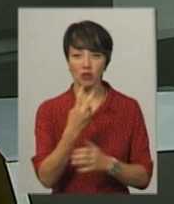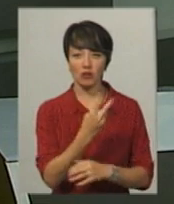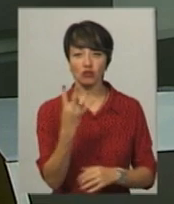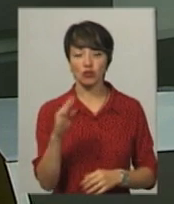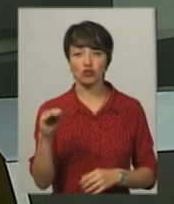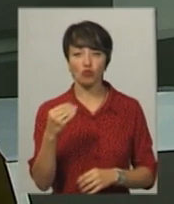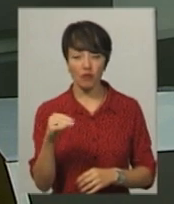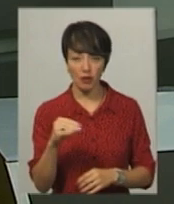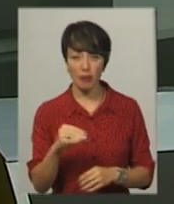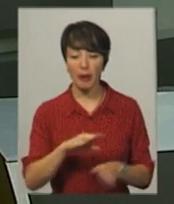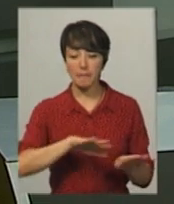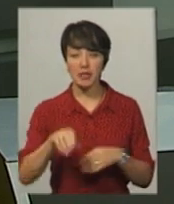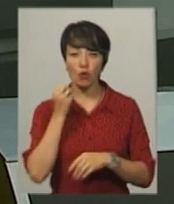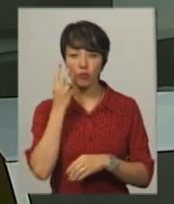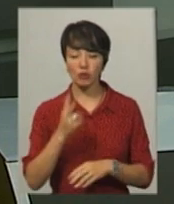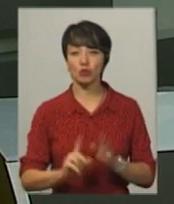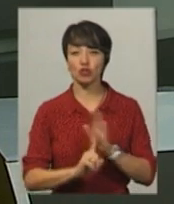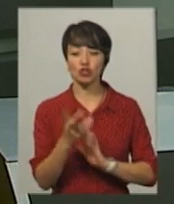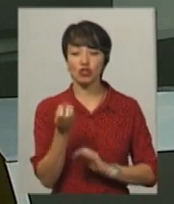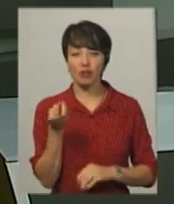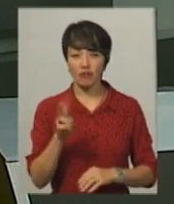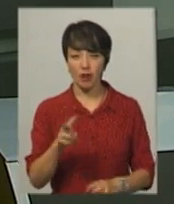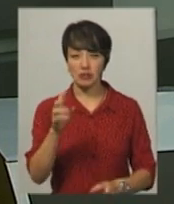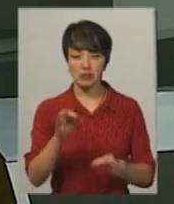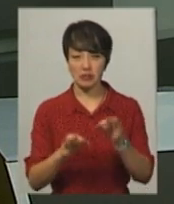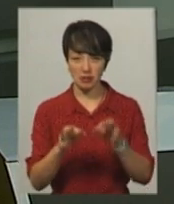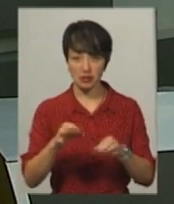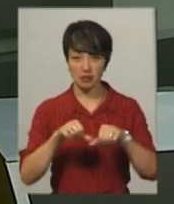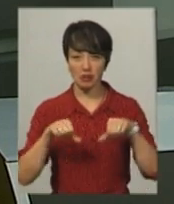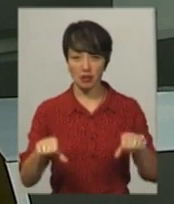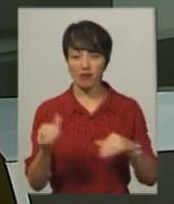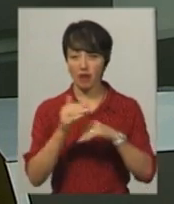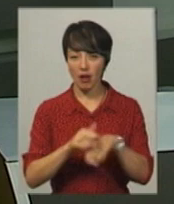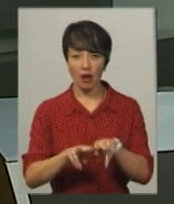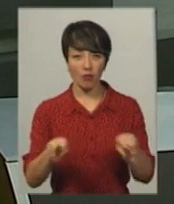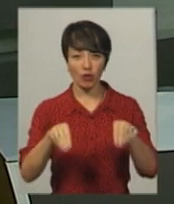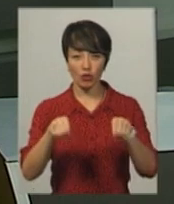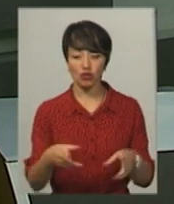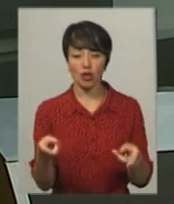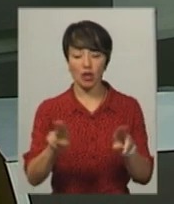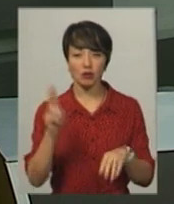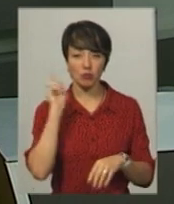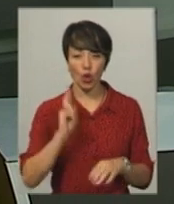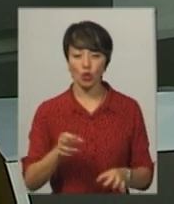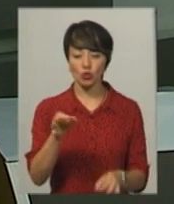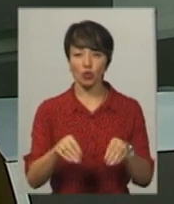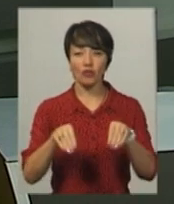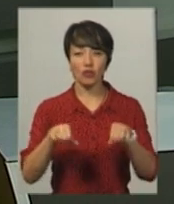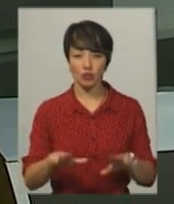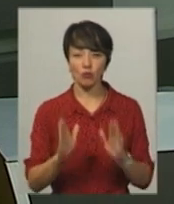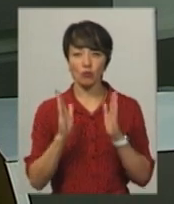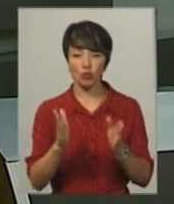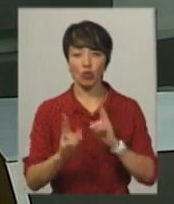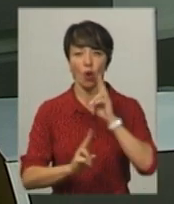24 жовтня. По обіді почалися ще два засідання. Надвечір з'явилося таке ж рішення і решти моряків. Судові рішення